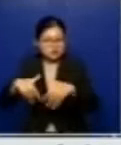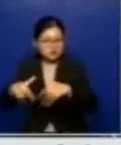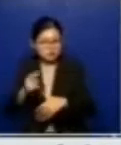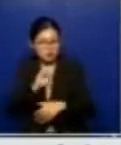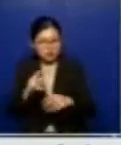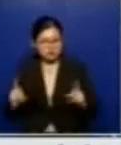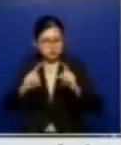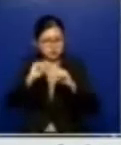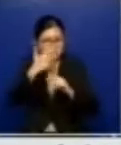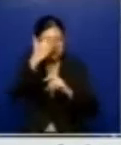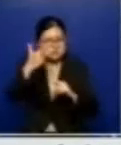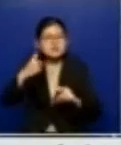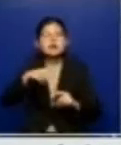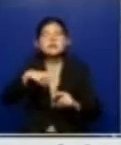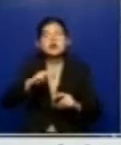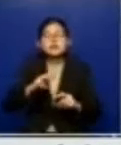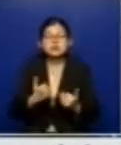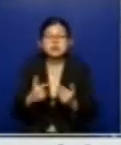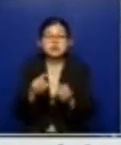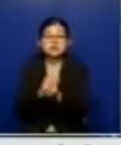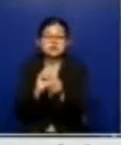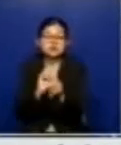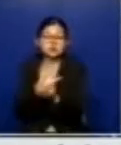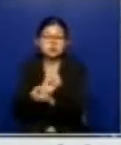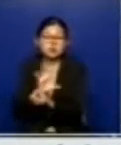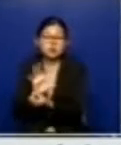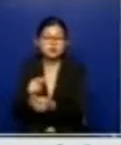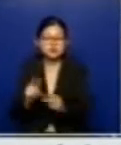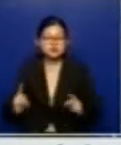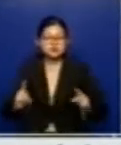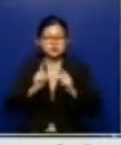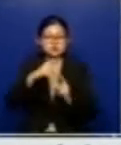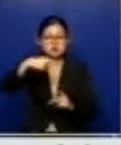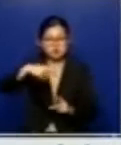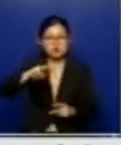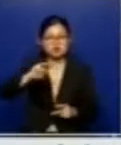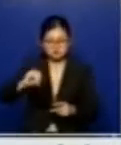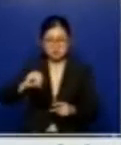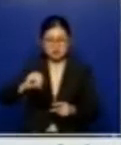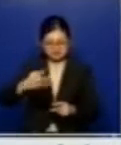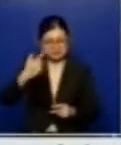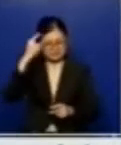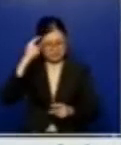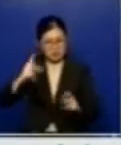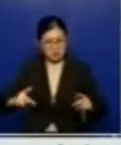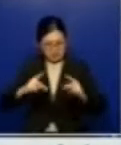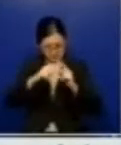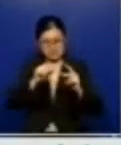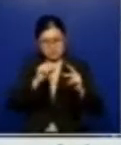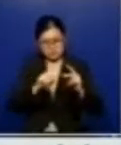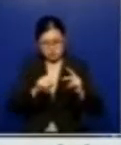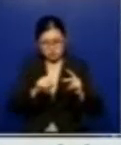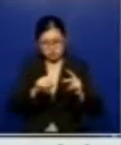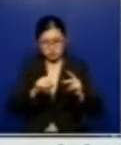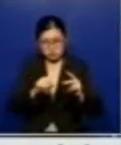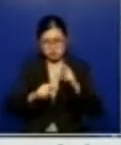จริงๆแล้วช่วงโควิดนี้นะครับกระทรวงพัฒนาสังคมและความมั่นคงของมนุษย์น่าจะเป็นกระทรวงที่มี